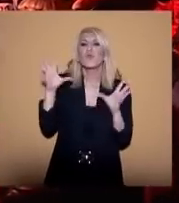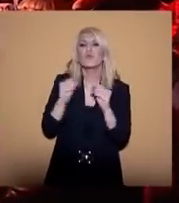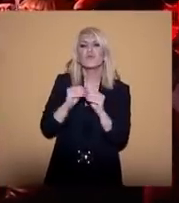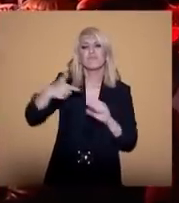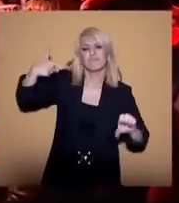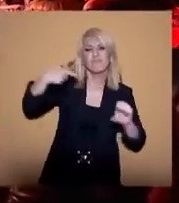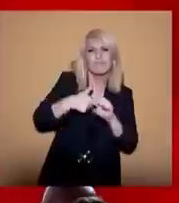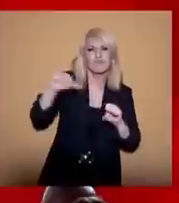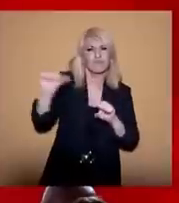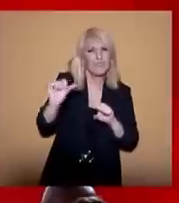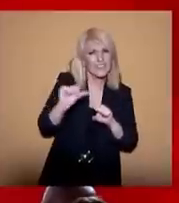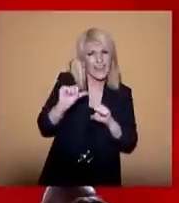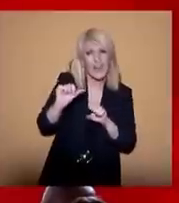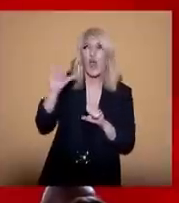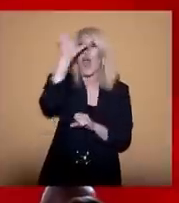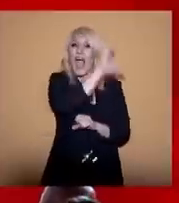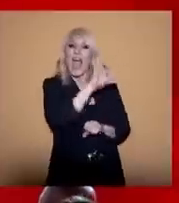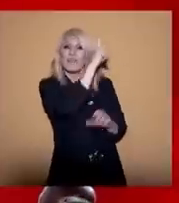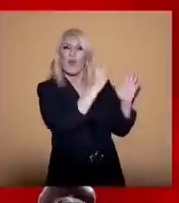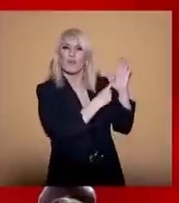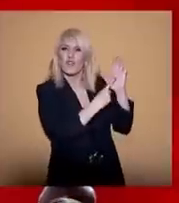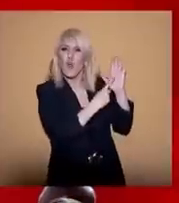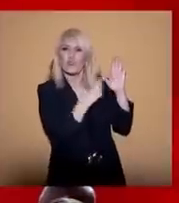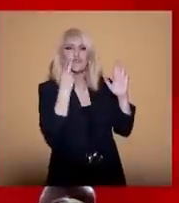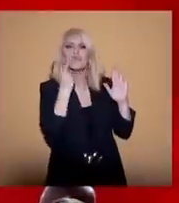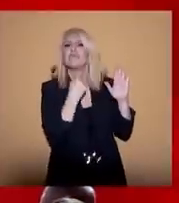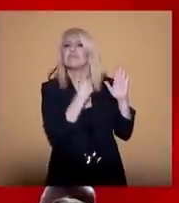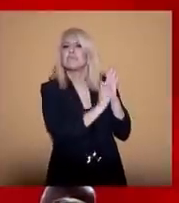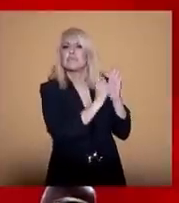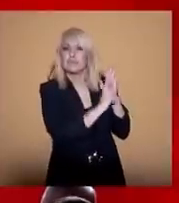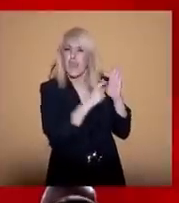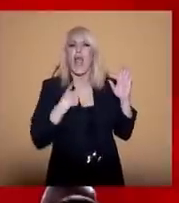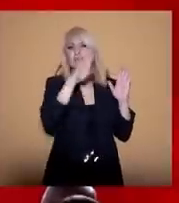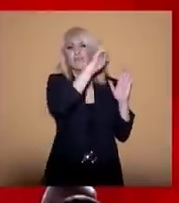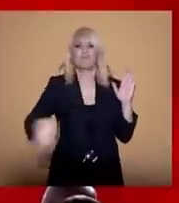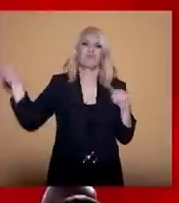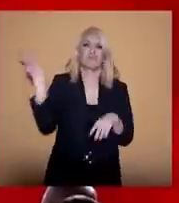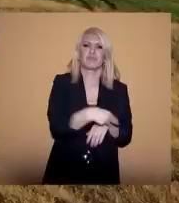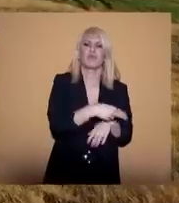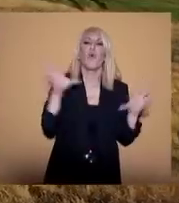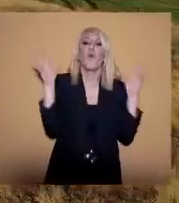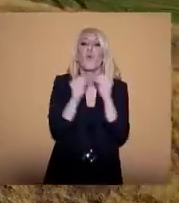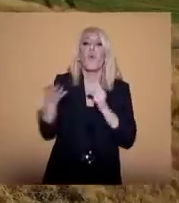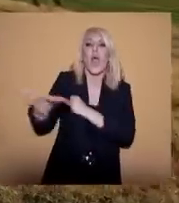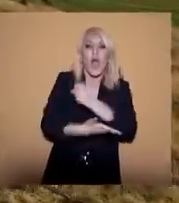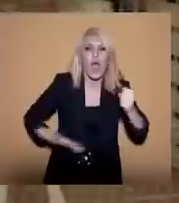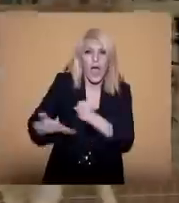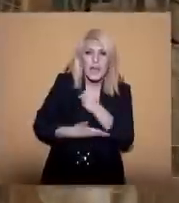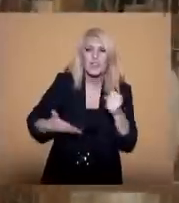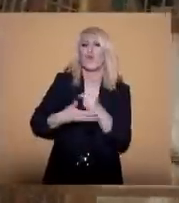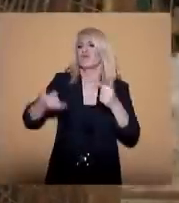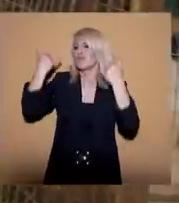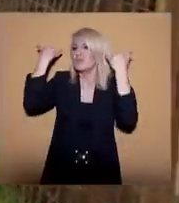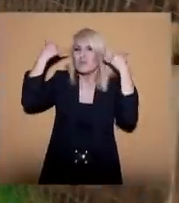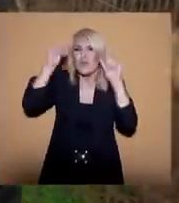προβλέπει η Ευρωπαϊκή Νομοθεσία και καταργούμε την απόδοση ειδικού φόρου κατανάλωσης για το αγροτικό και το κτηνοτροφικό πετρέλαιο, για